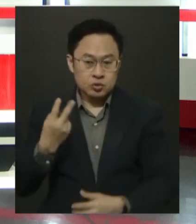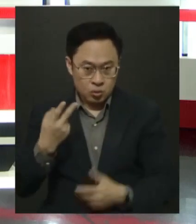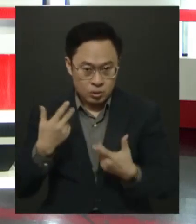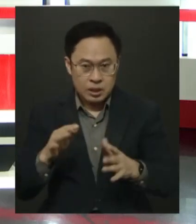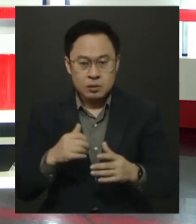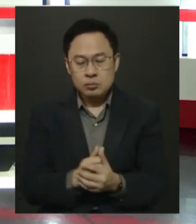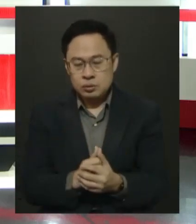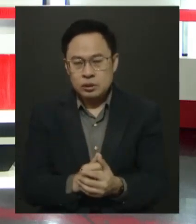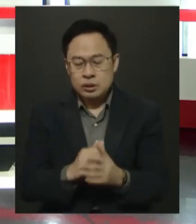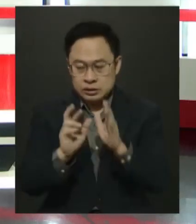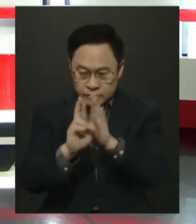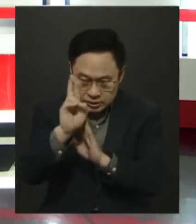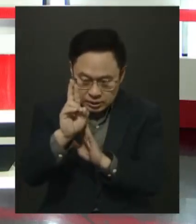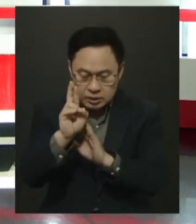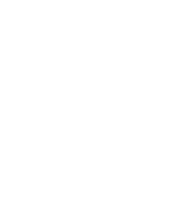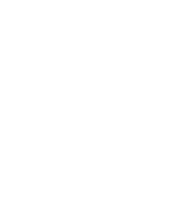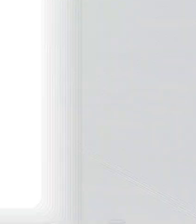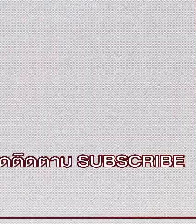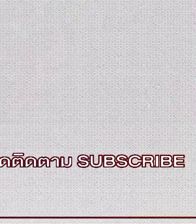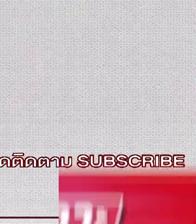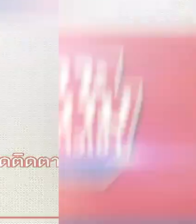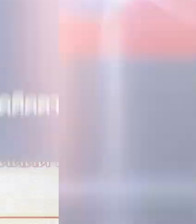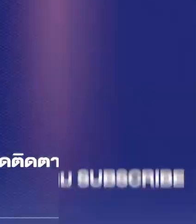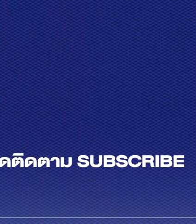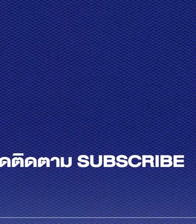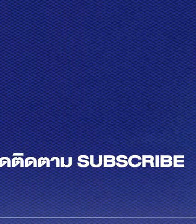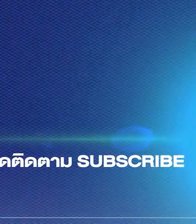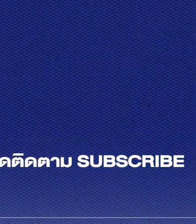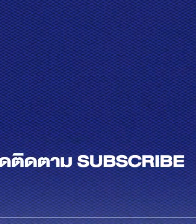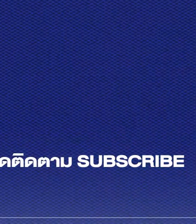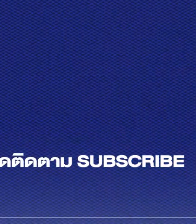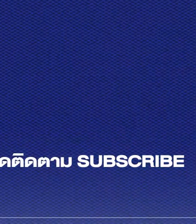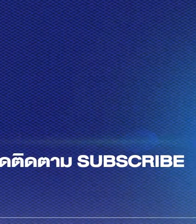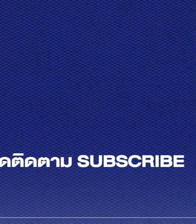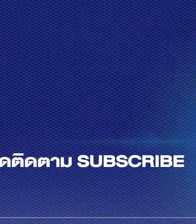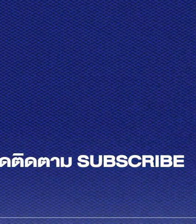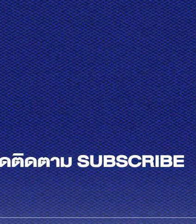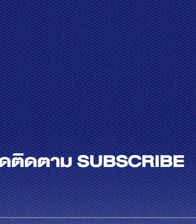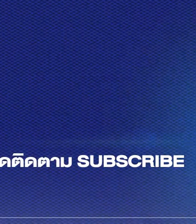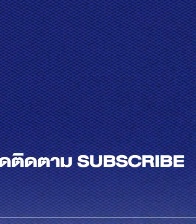าภาพการจัดการแข่งขันคิงส์คัพเป็นครั้งแรก ถูกต้องครับ